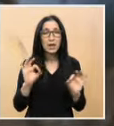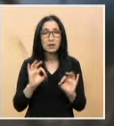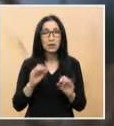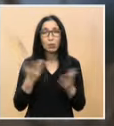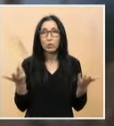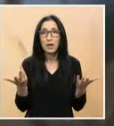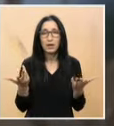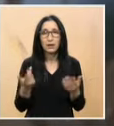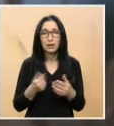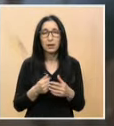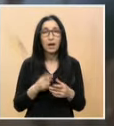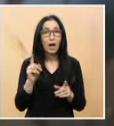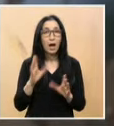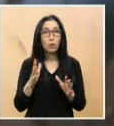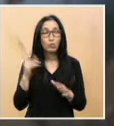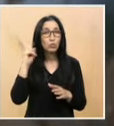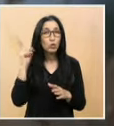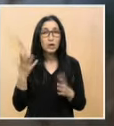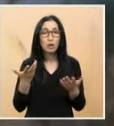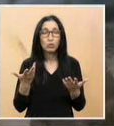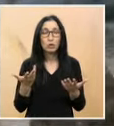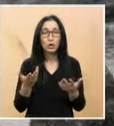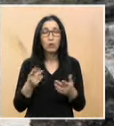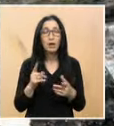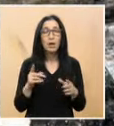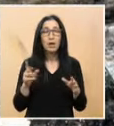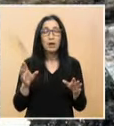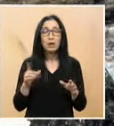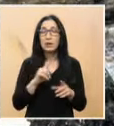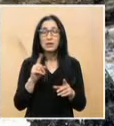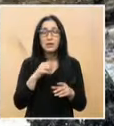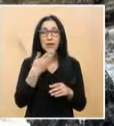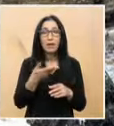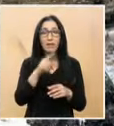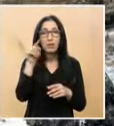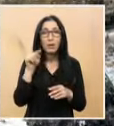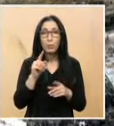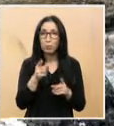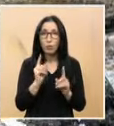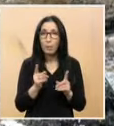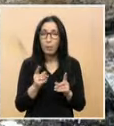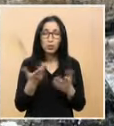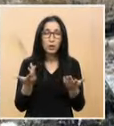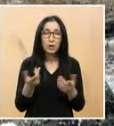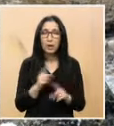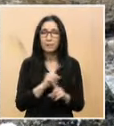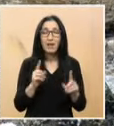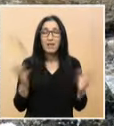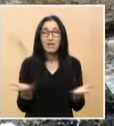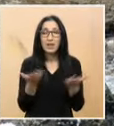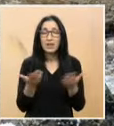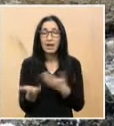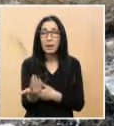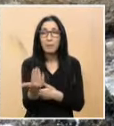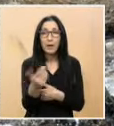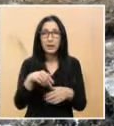неясен от някъде. И ако чуят нещо такова, мишлетата, например, не си задават въпроса, това може ли да е или какво? Не,